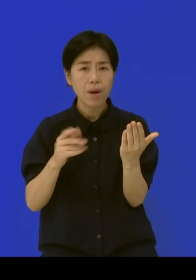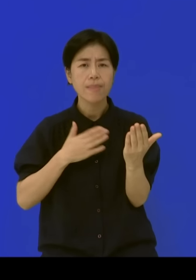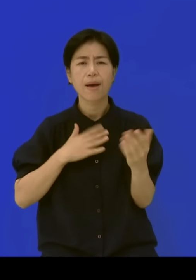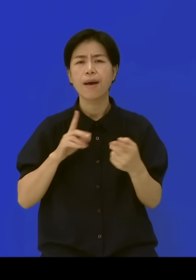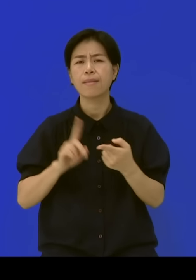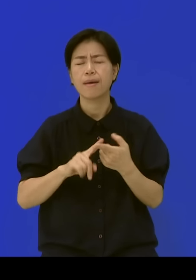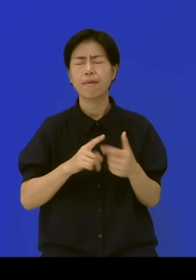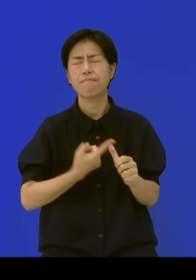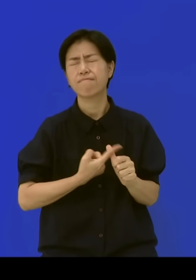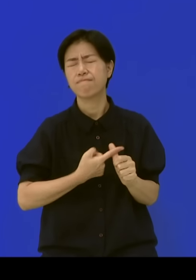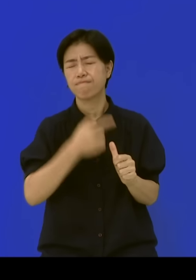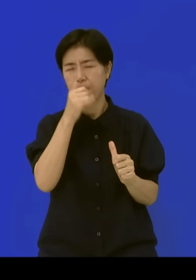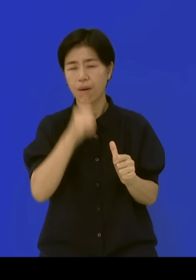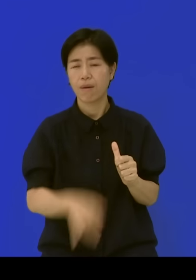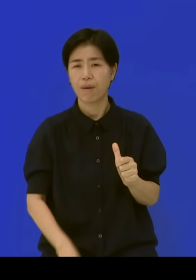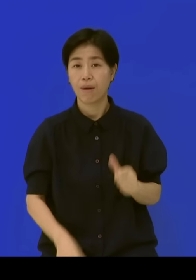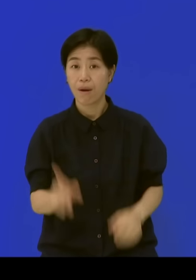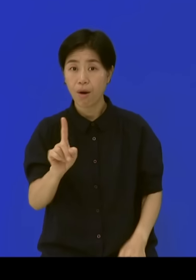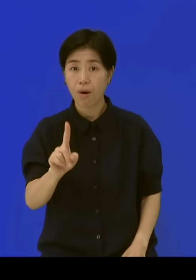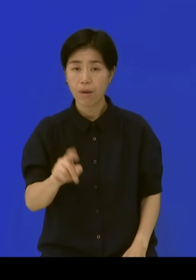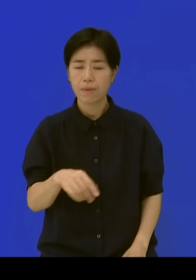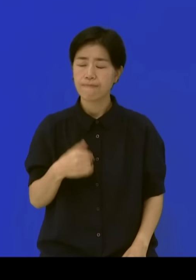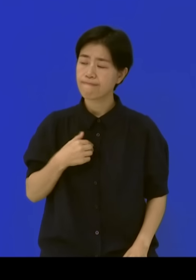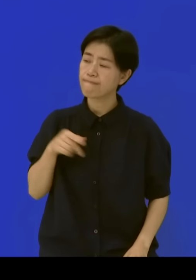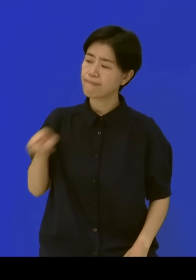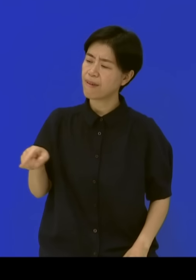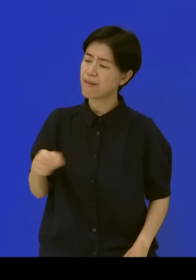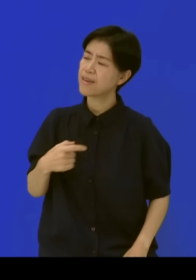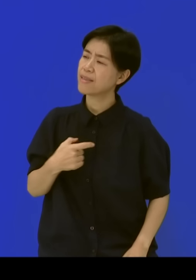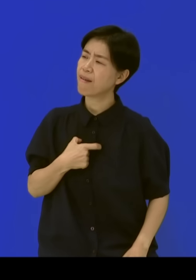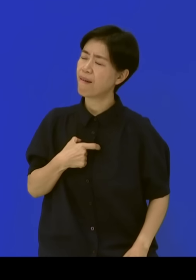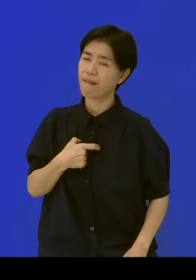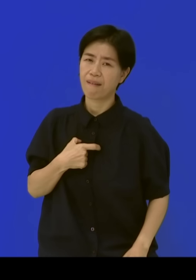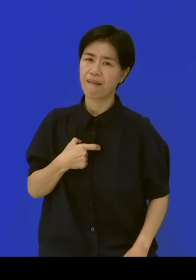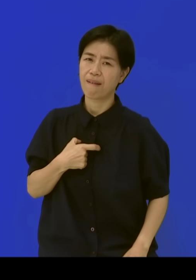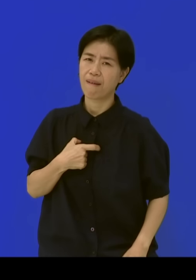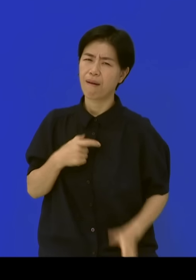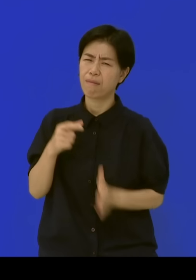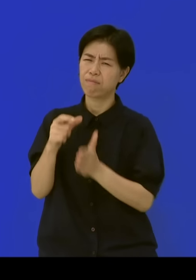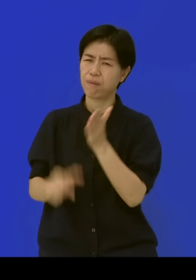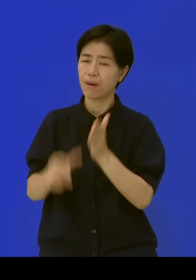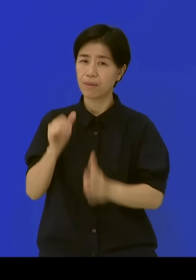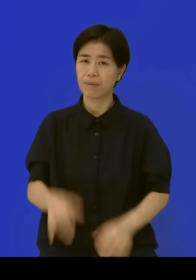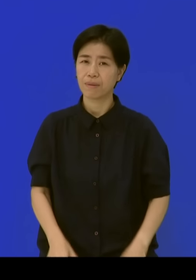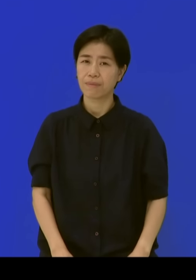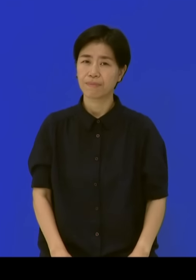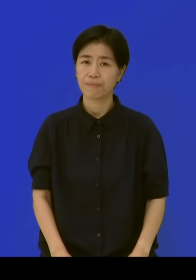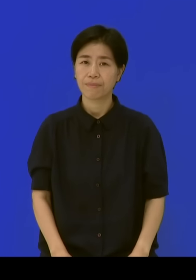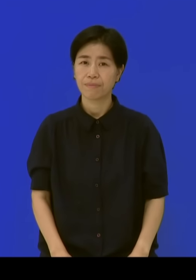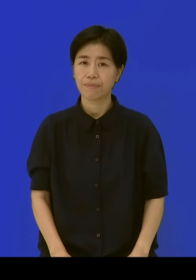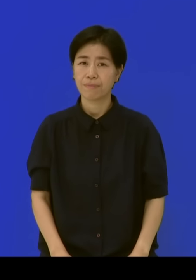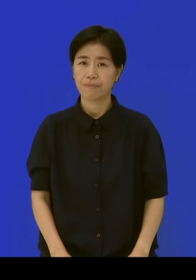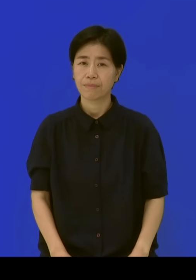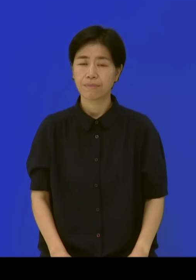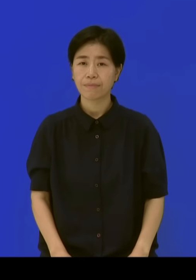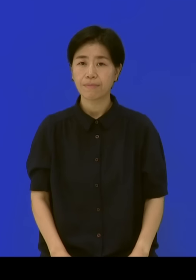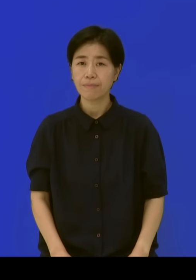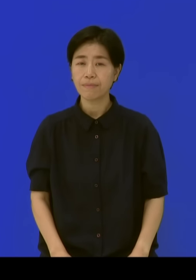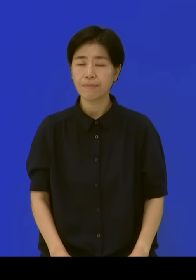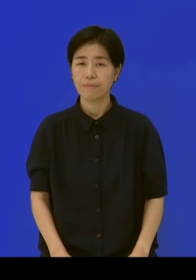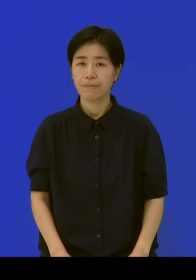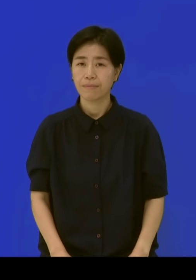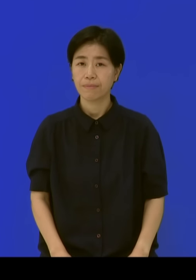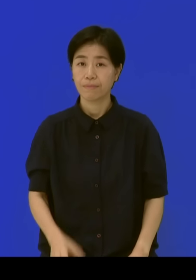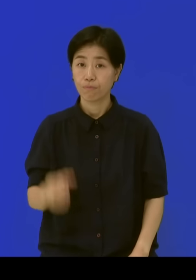신랄했습니다. 난 네가 싫다. 뭐 이런 내용이었어요. 편지에. 대놓고. 네. 예. 상처를 더 받아야 되는데 예.